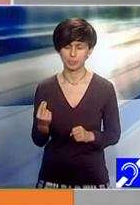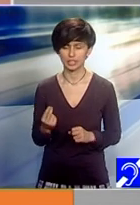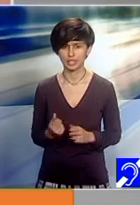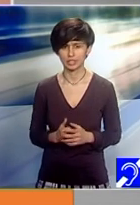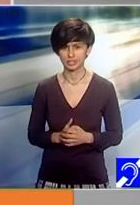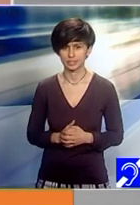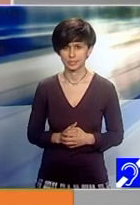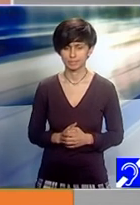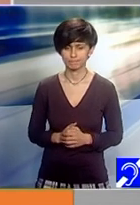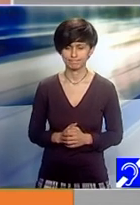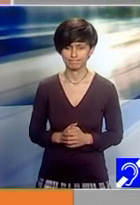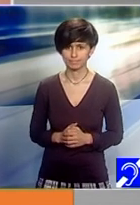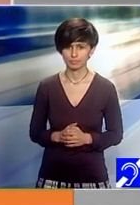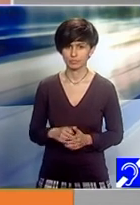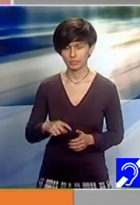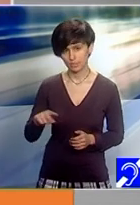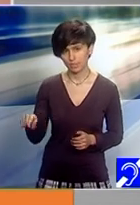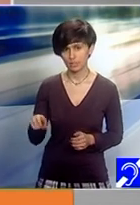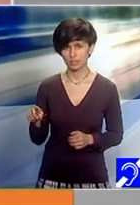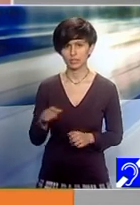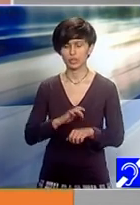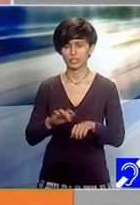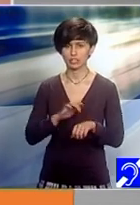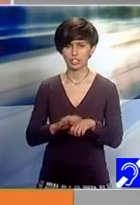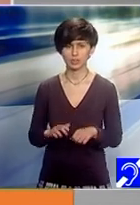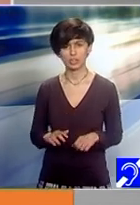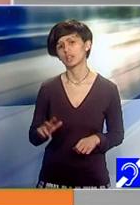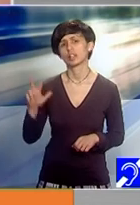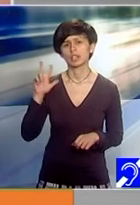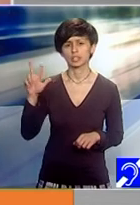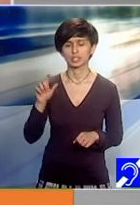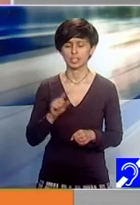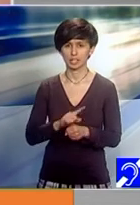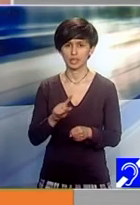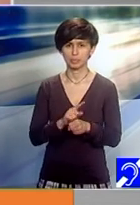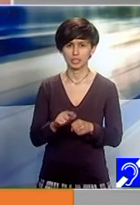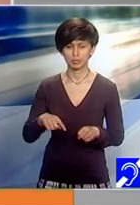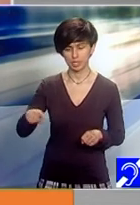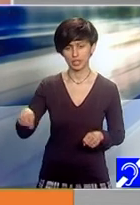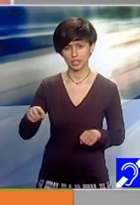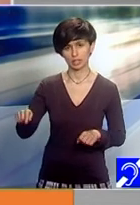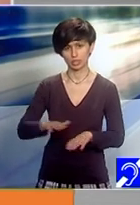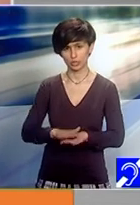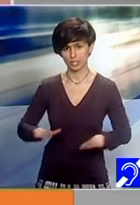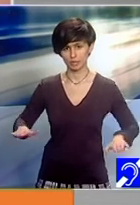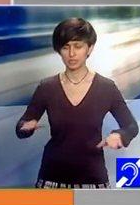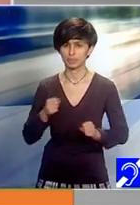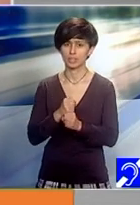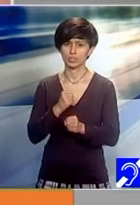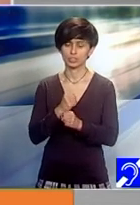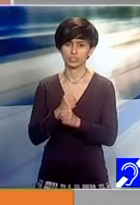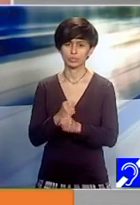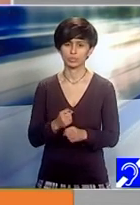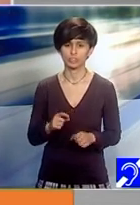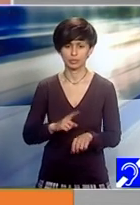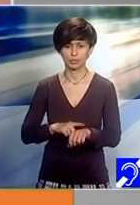extraordinar de bine, dar ne străduim ca cele două, trei elemente pe care noi ne bazăm și cu care muncim așa o perioadă